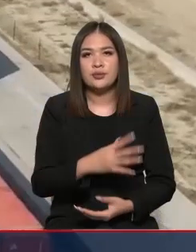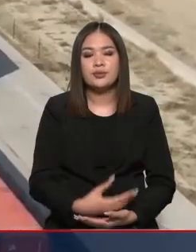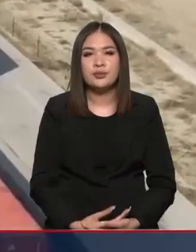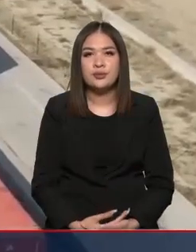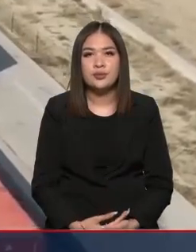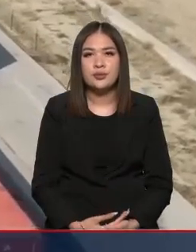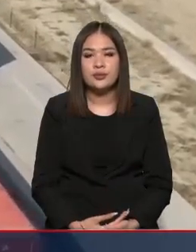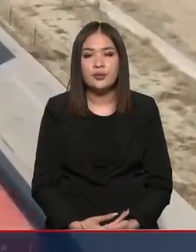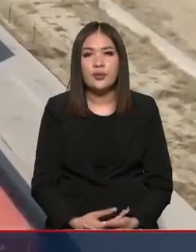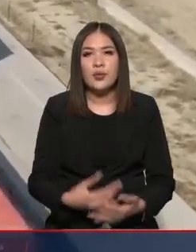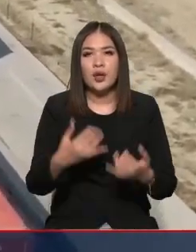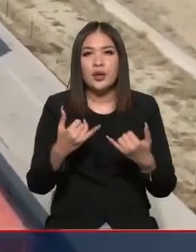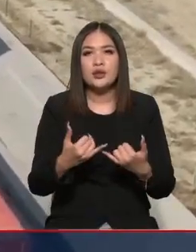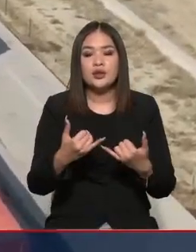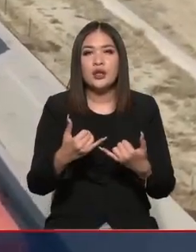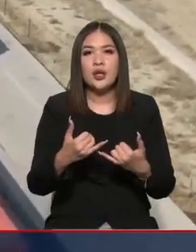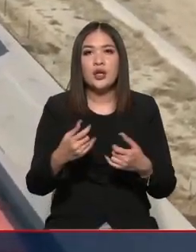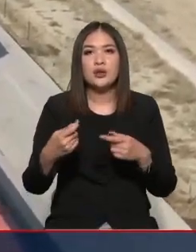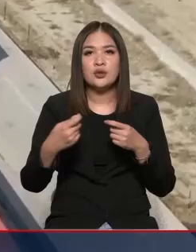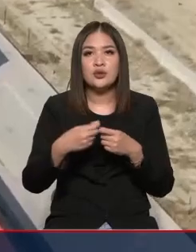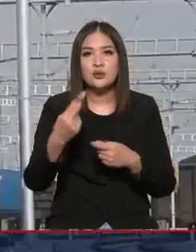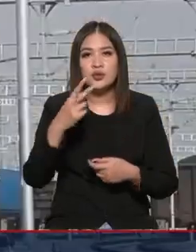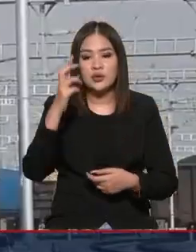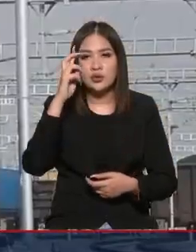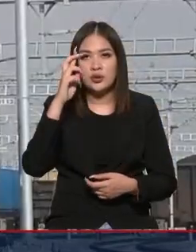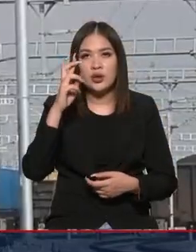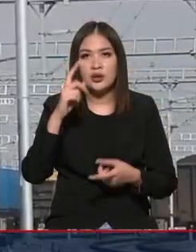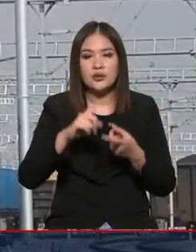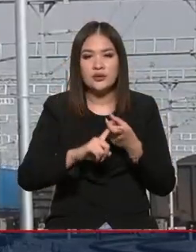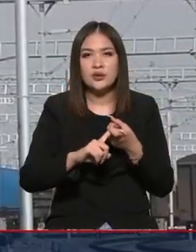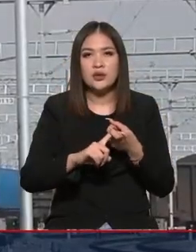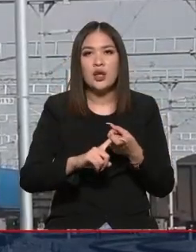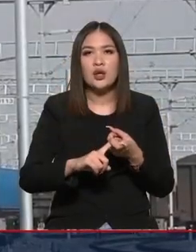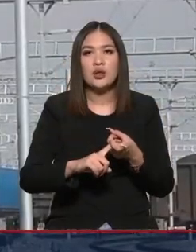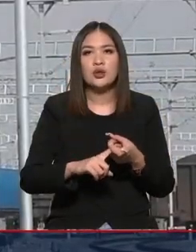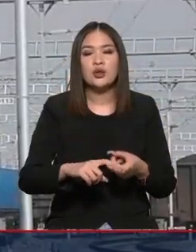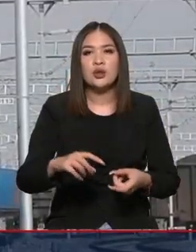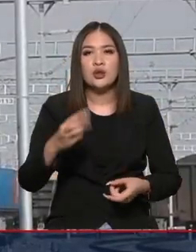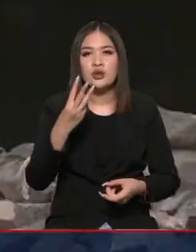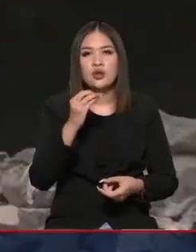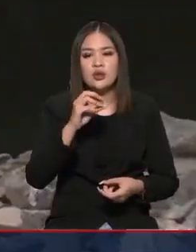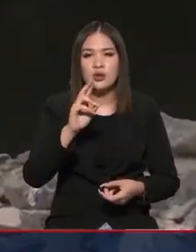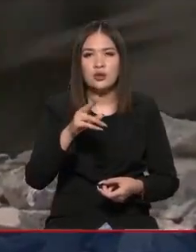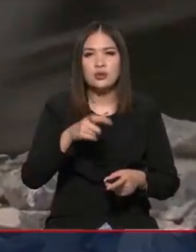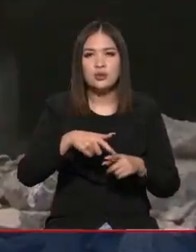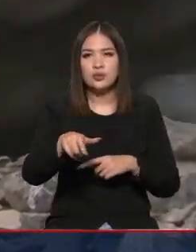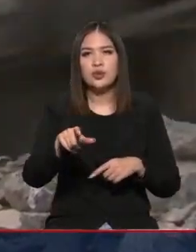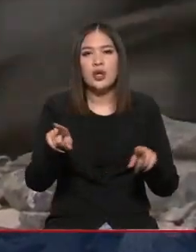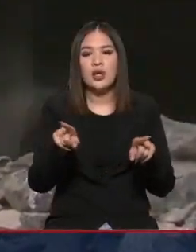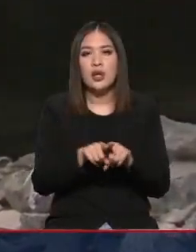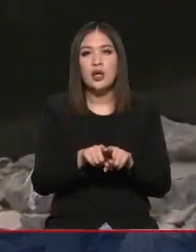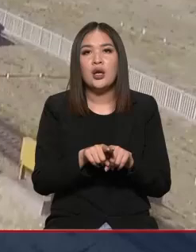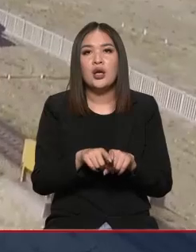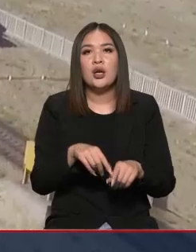нет, пожалуй, сегодня сфер, где не сотрудничают две страны, издревле связанные Великим Шелковым путем. Вот и сегодня эксперты называют